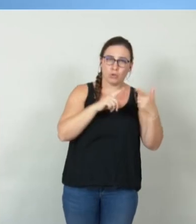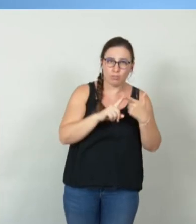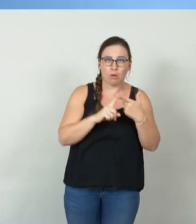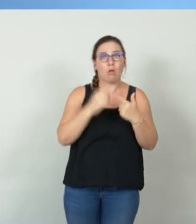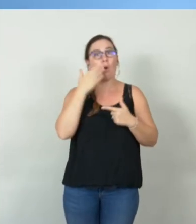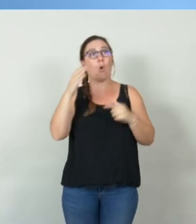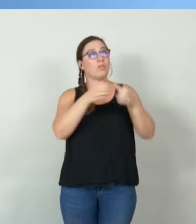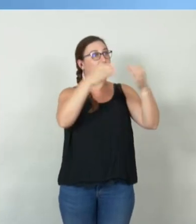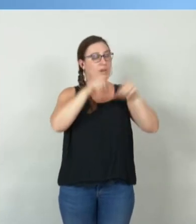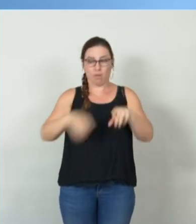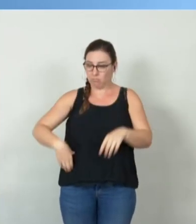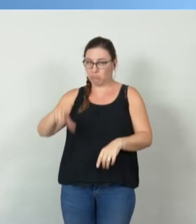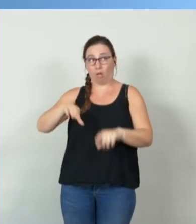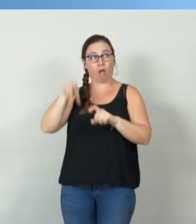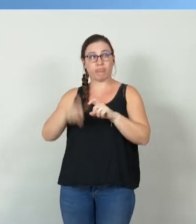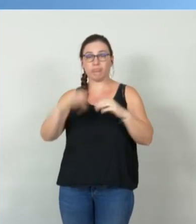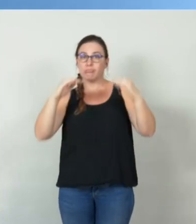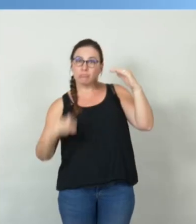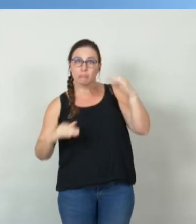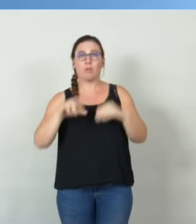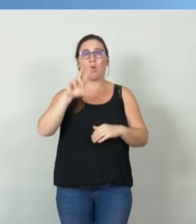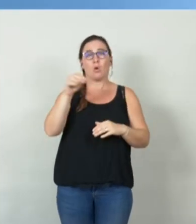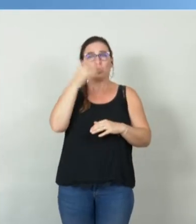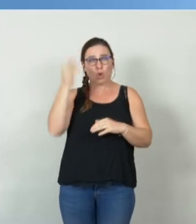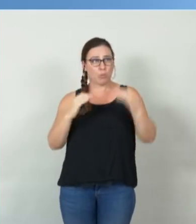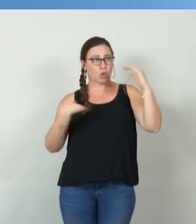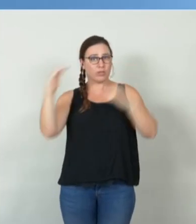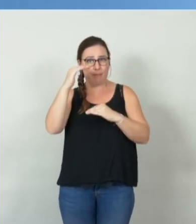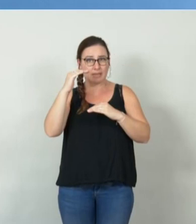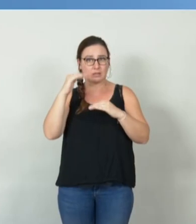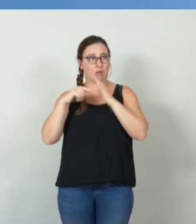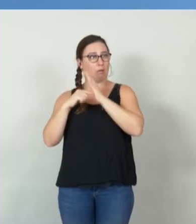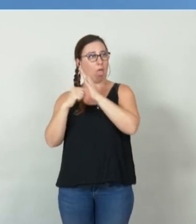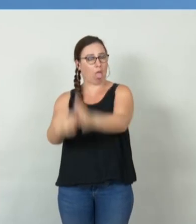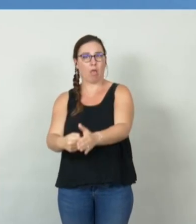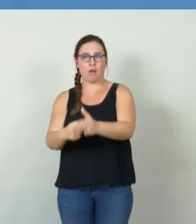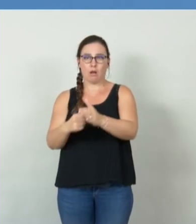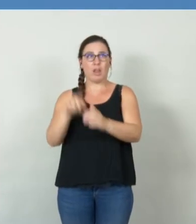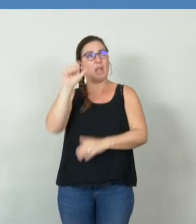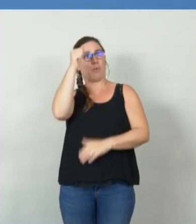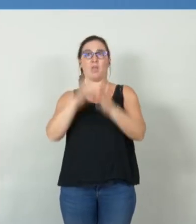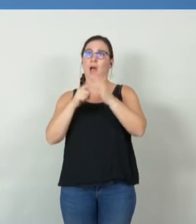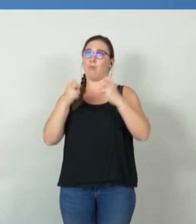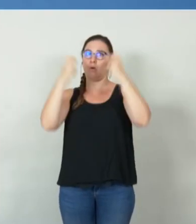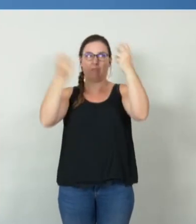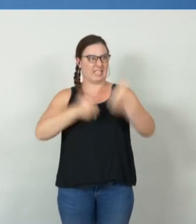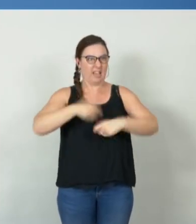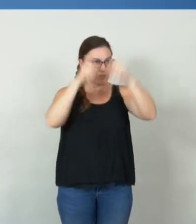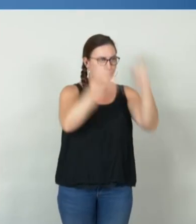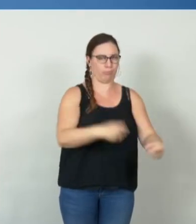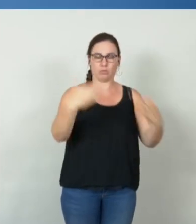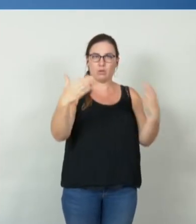de votre taille vous avez une dette de plus 30 % supérieur aux autres vous êtes les premiers pour l'impôt et on a des services de plus en plus réduits mais enfin